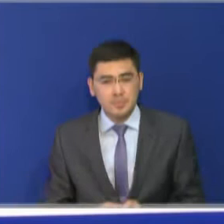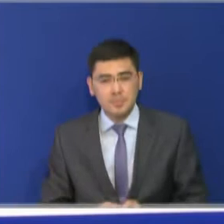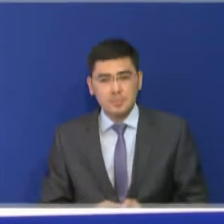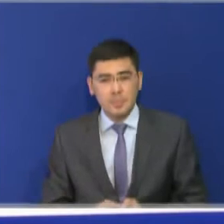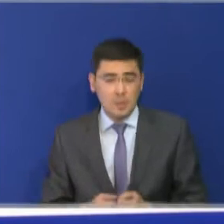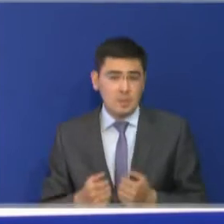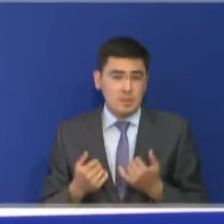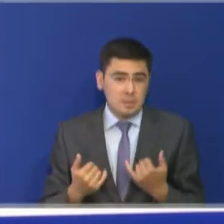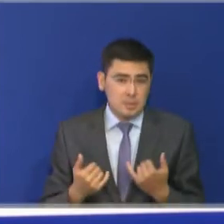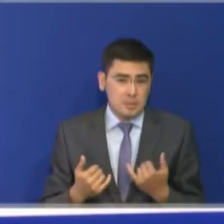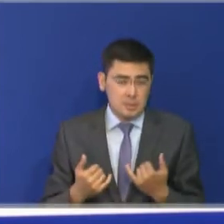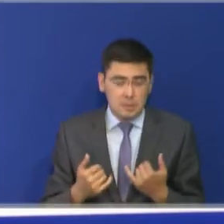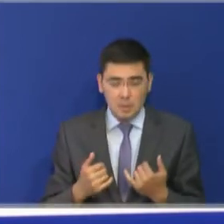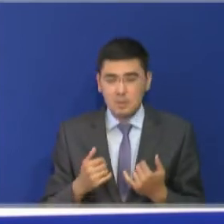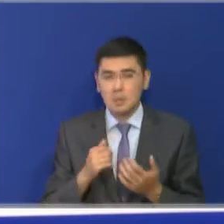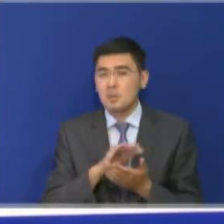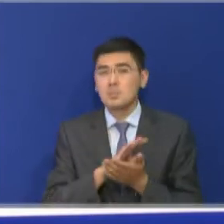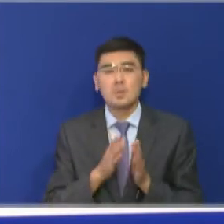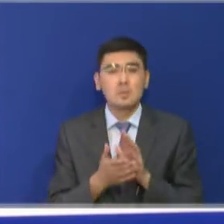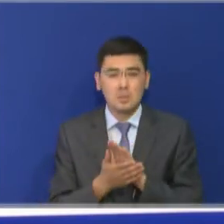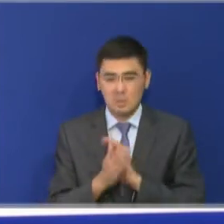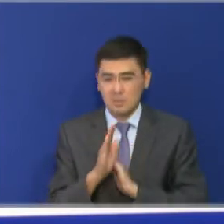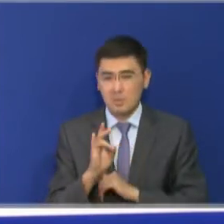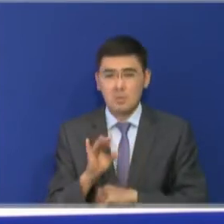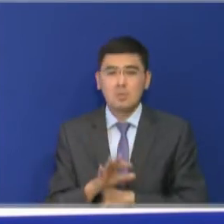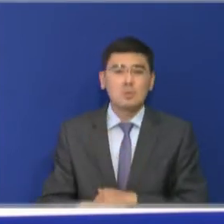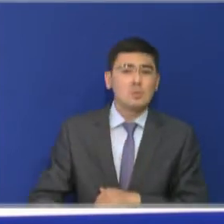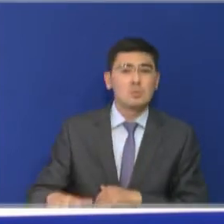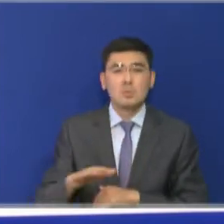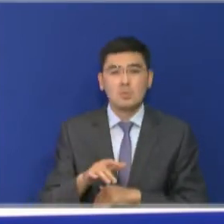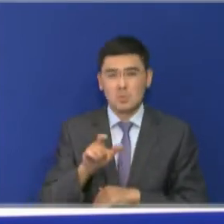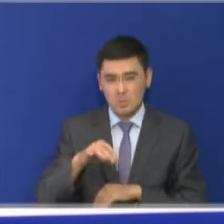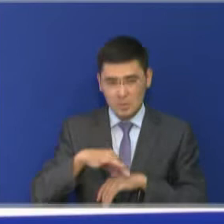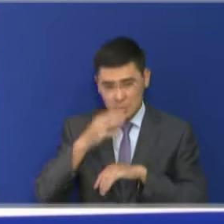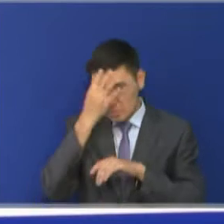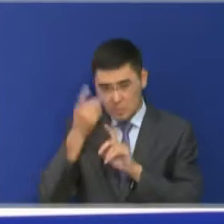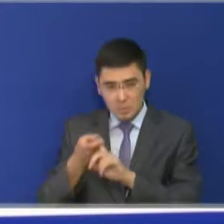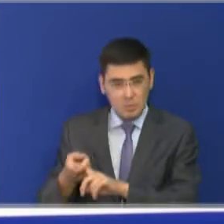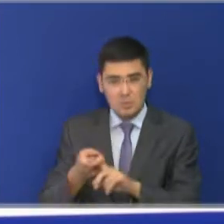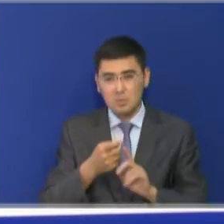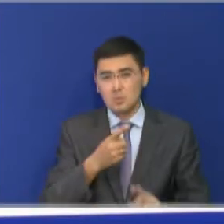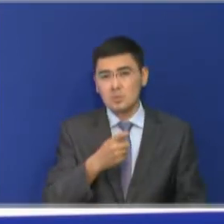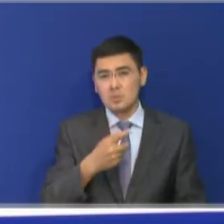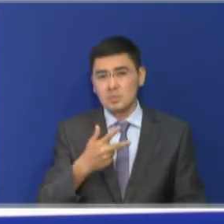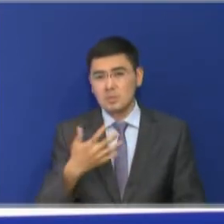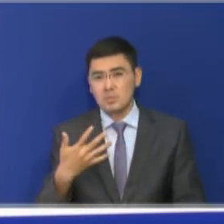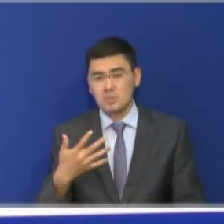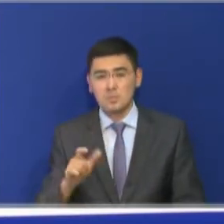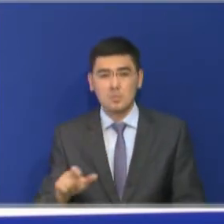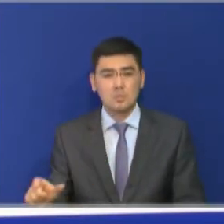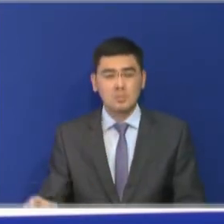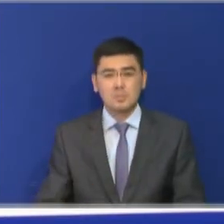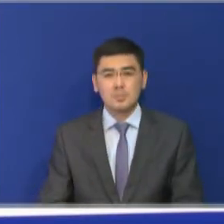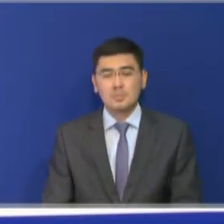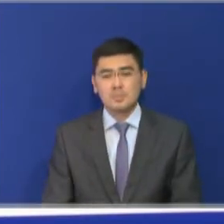шаралар жалғасуда. Осы уақыттағы жағдай бойынша облыста коронавирусты жұқтырған 135 адам тіркелді.